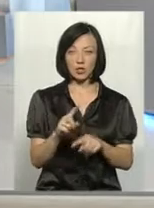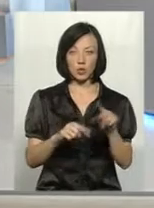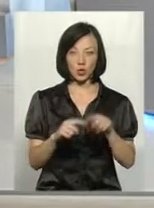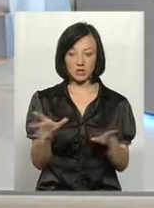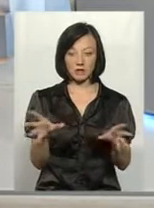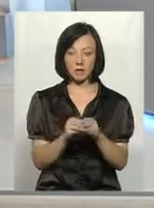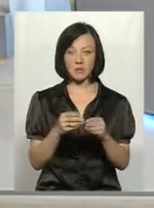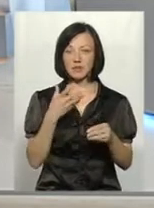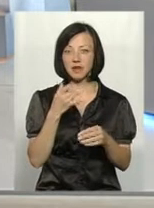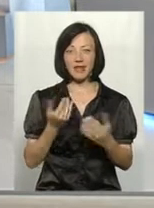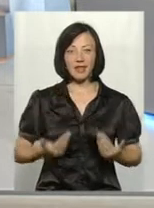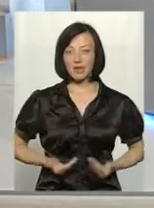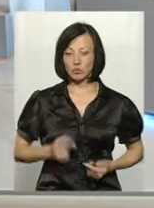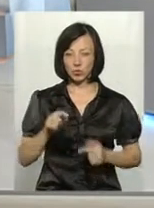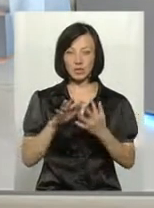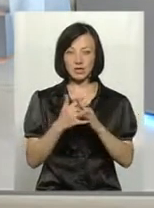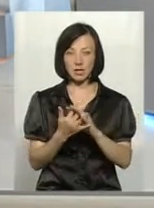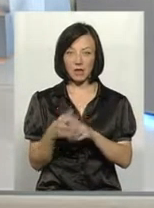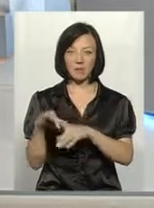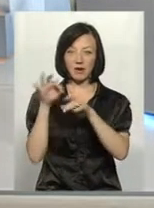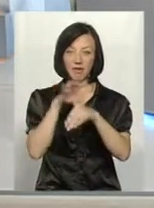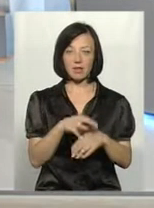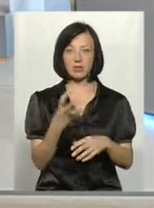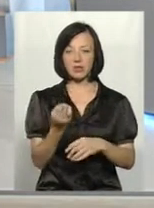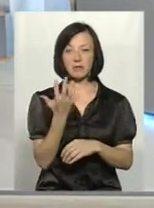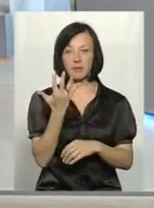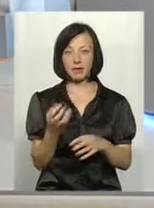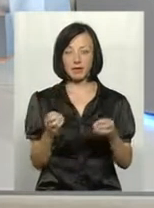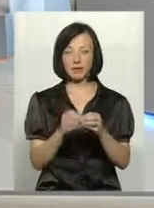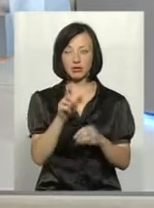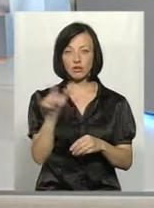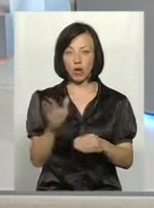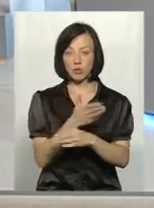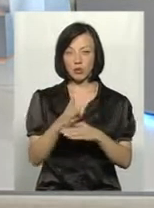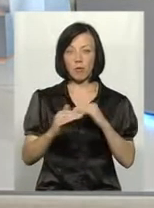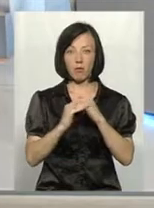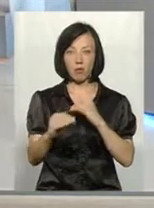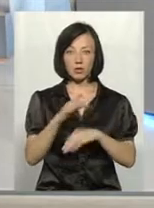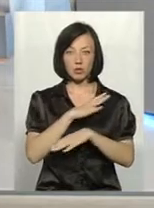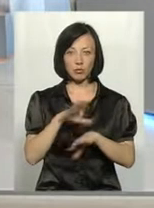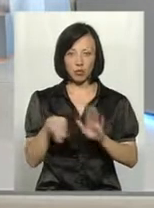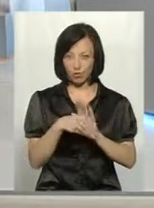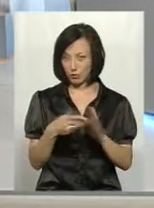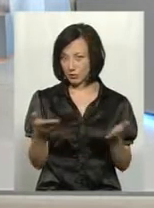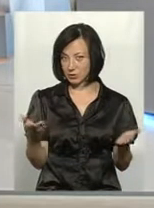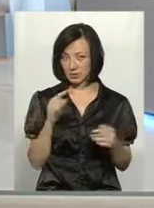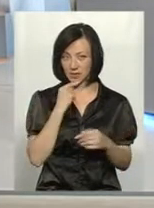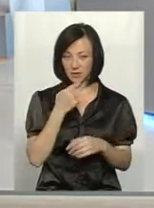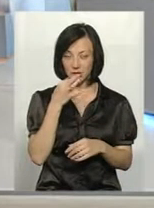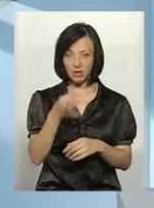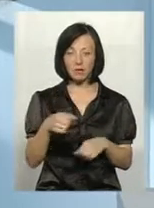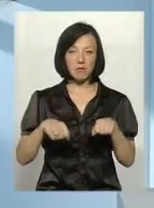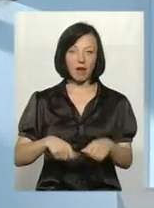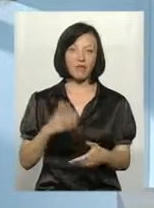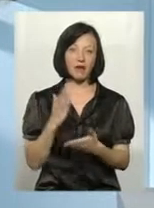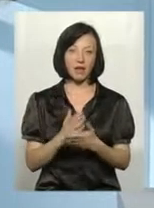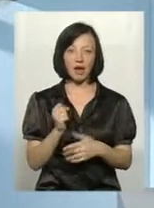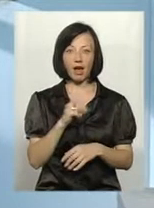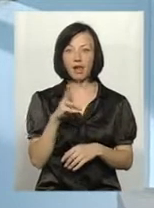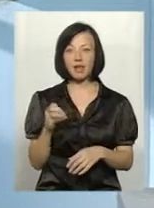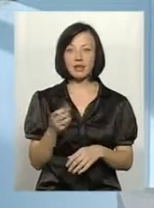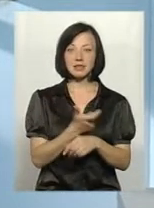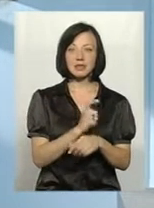і не мешкане цього села, привела ще 5 чоловік чи 10 чоловік і розпаювали це поле, що там не було корупції. Розумієте? Тому право є, але є самі